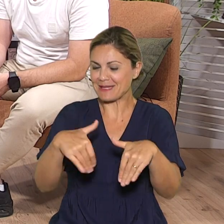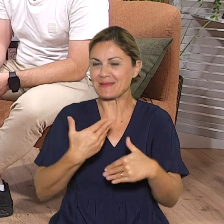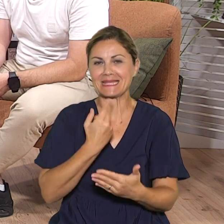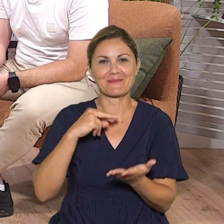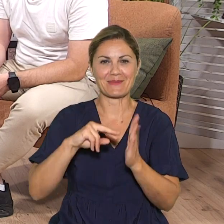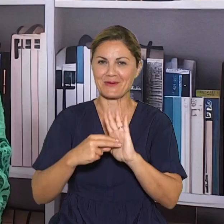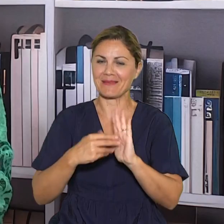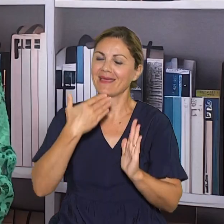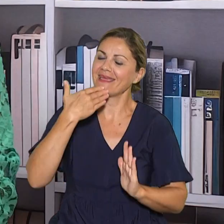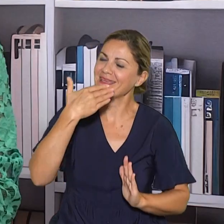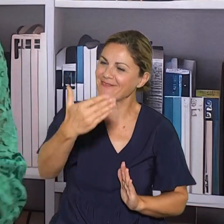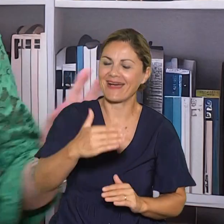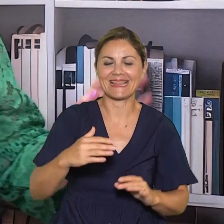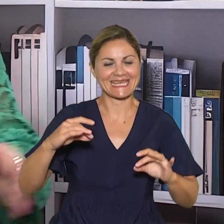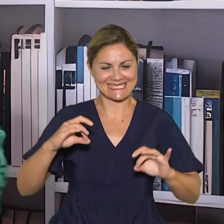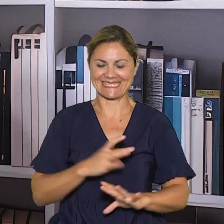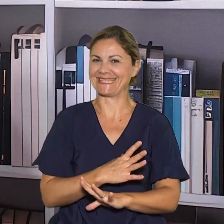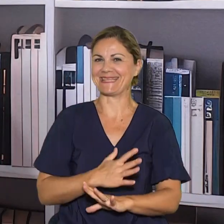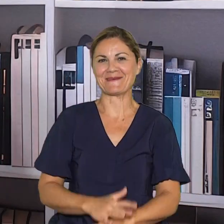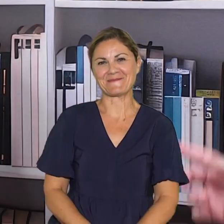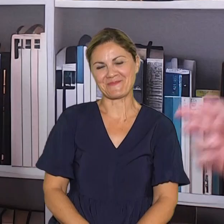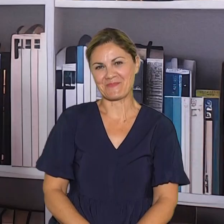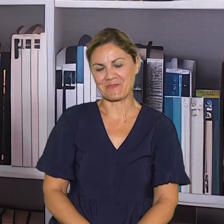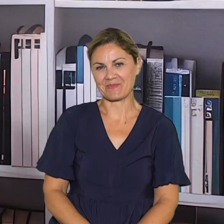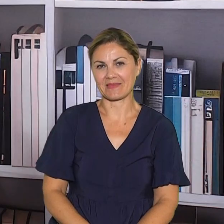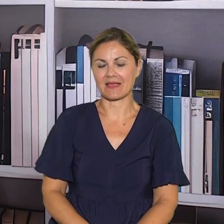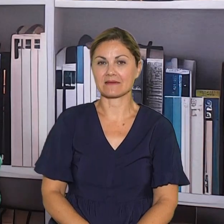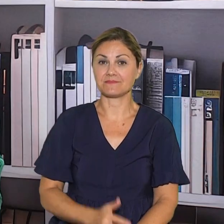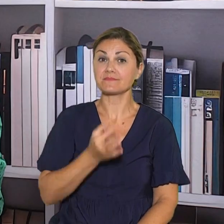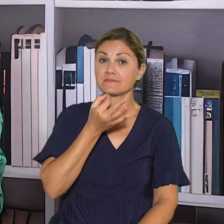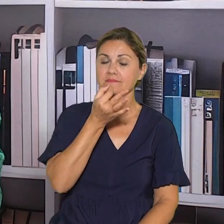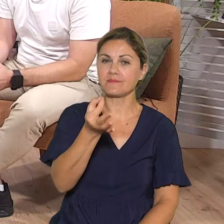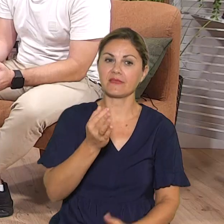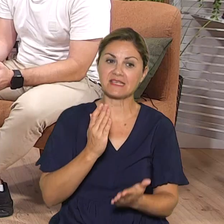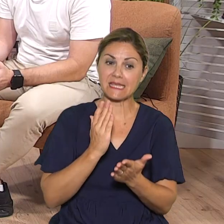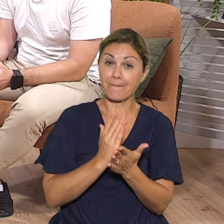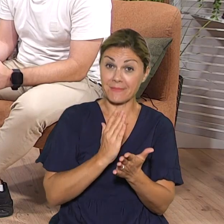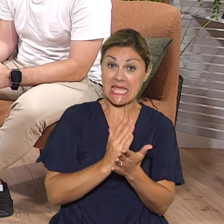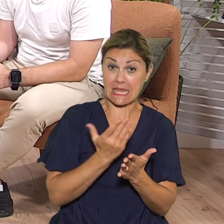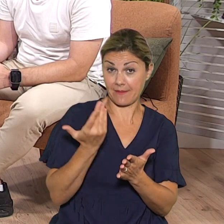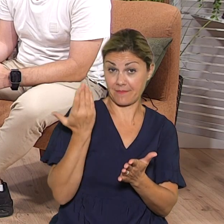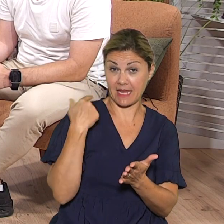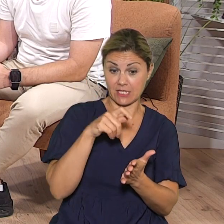primili. I ja sam im zahvalna i sretna. Također, vi ste bili članica